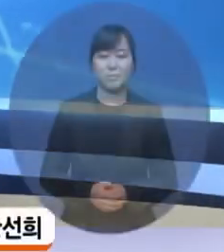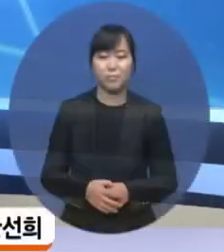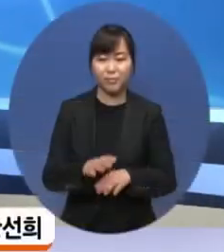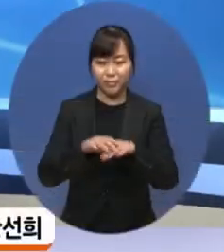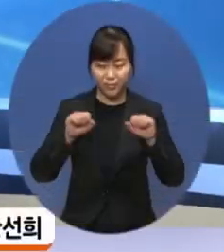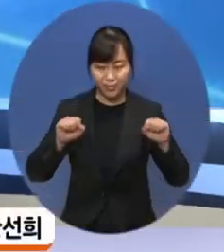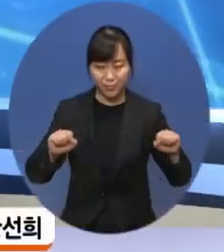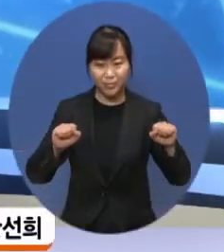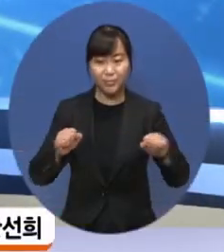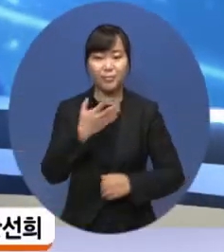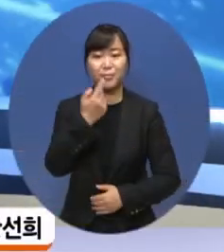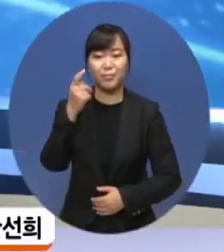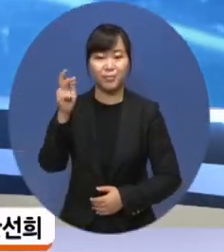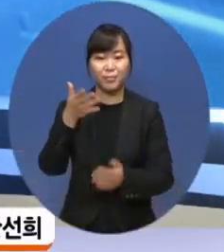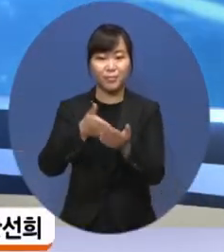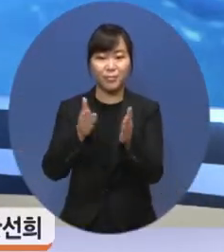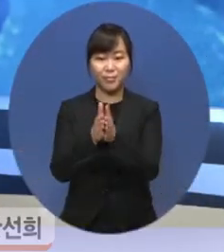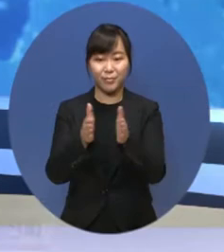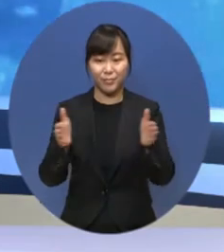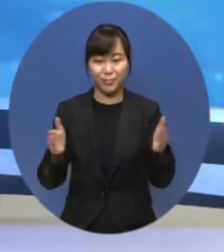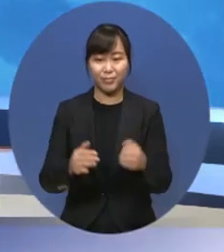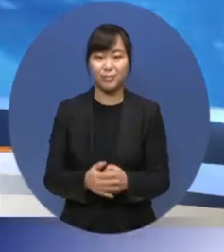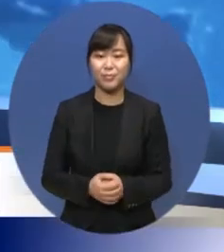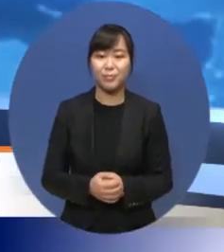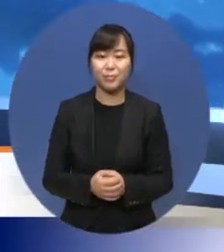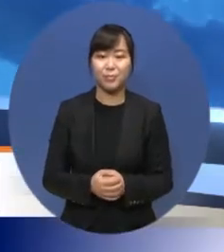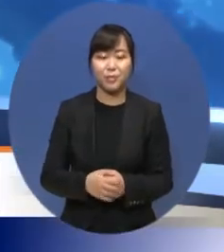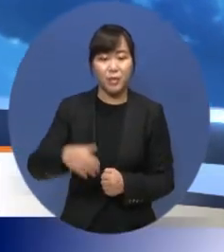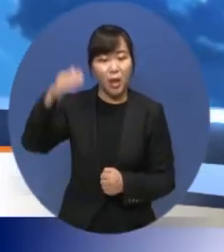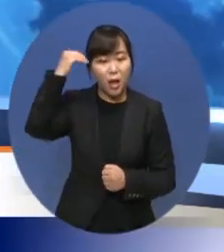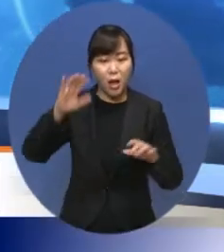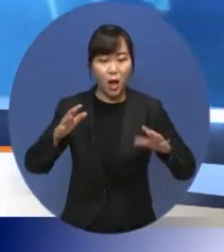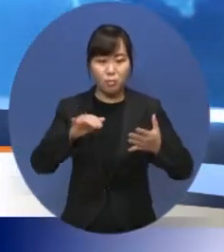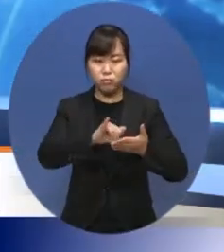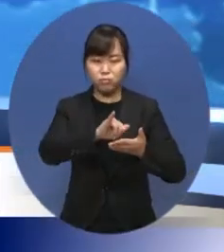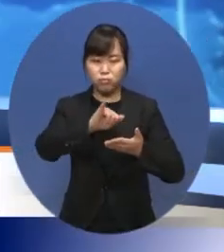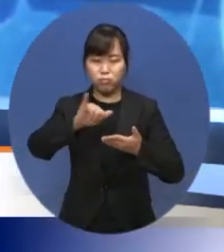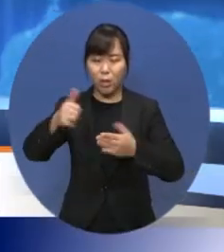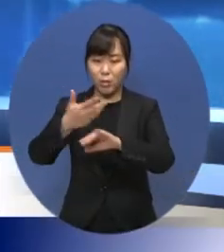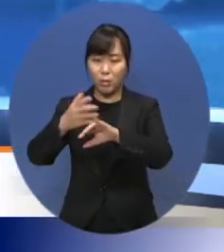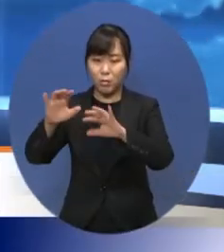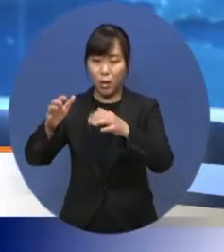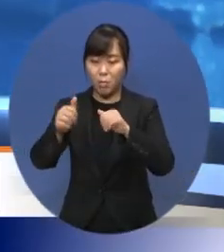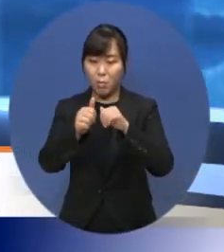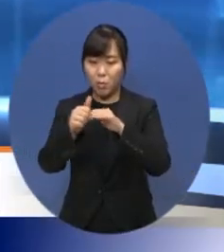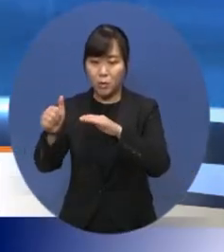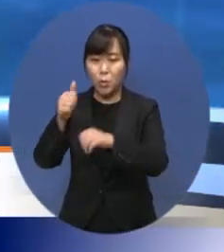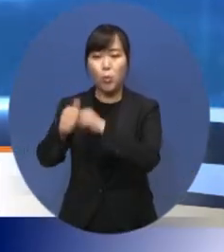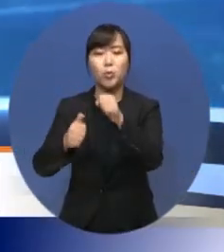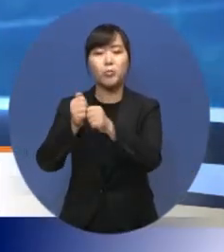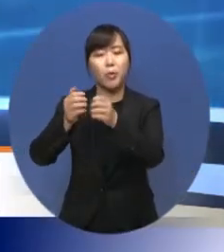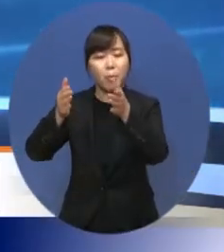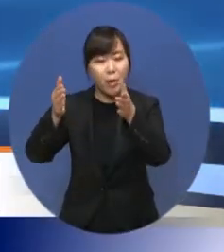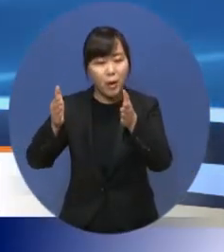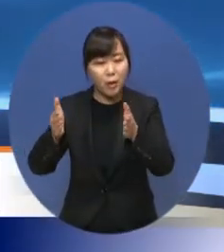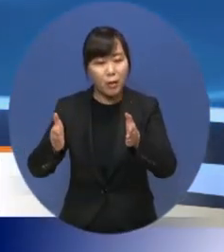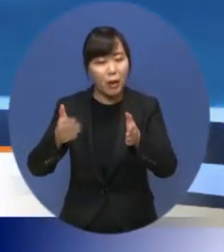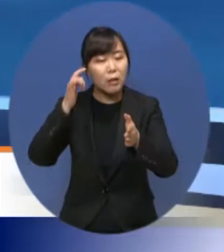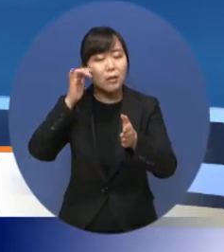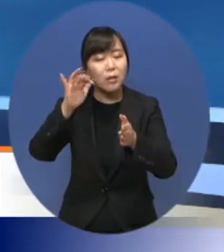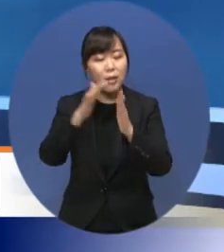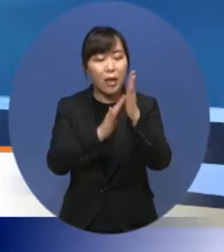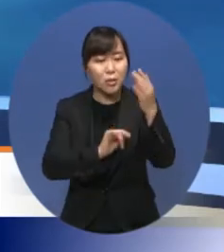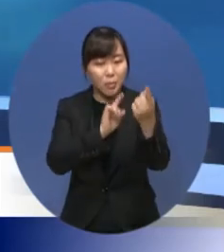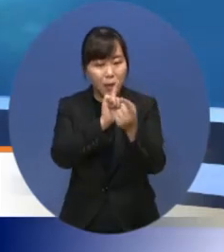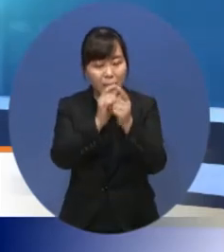시청자 여러분 안녕하십니까? 복지TV 뉴스입니다. 한국을 떠나 먼 타국으로 입양된 지 50년 만에 그립던